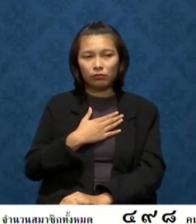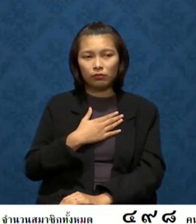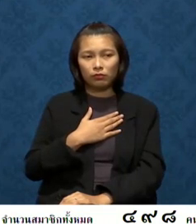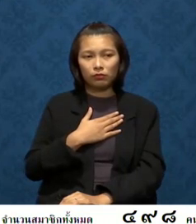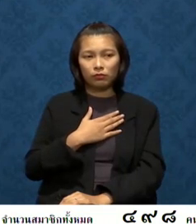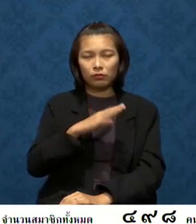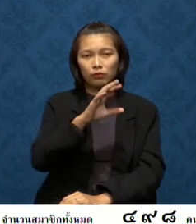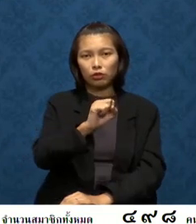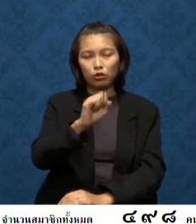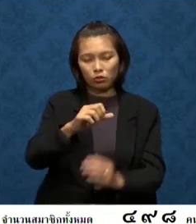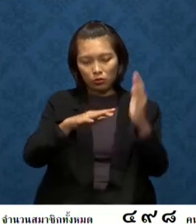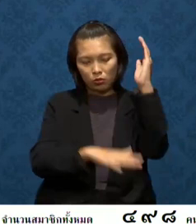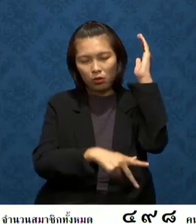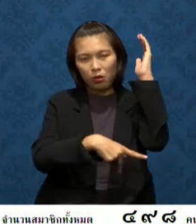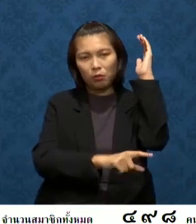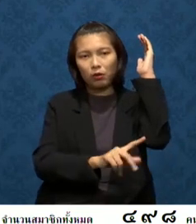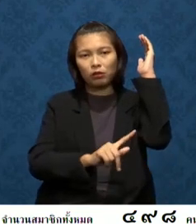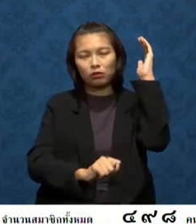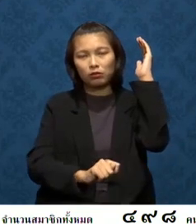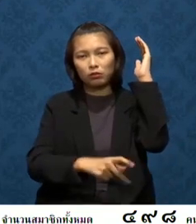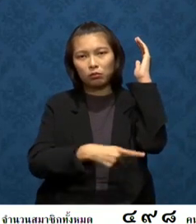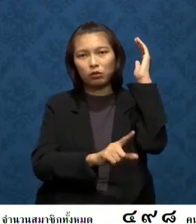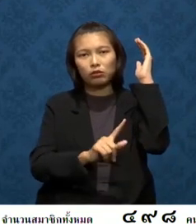1ปัตตานีพรรคประชาชาติ